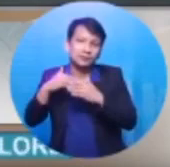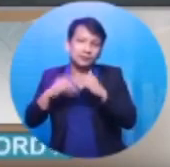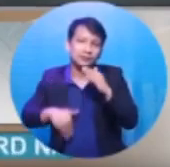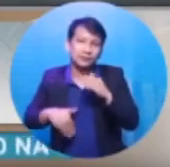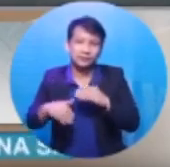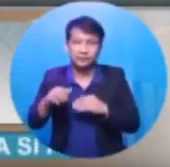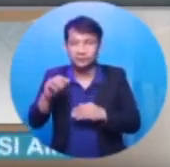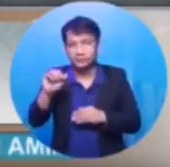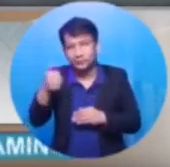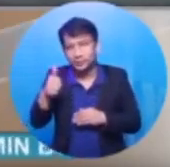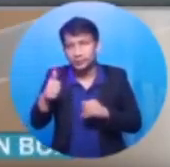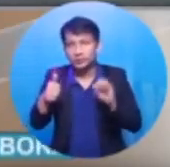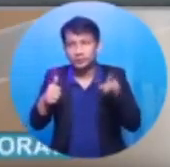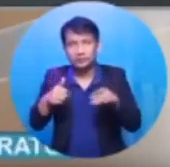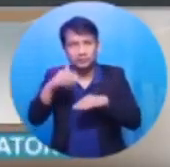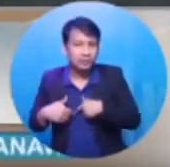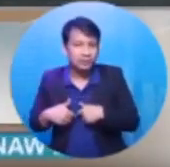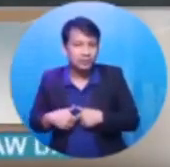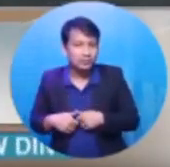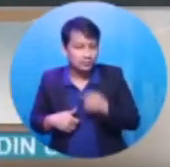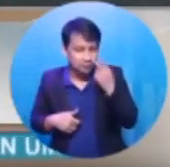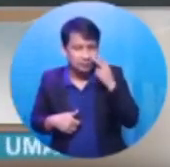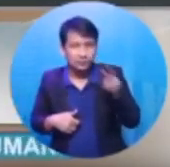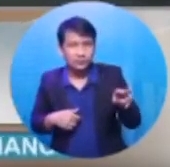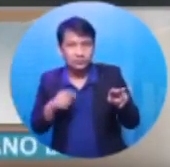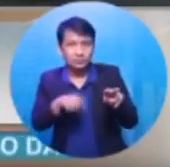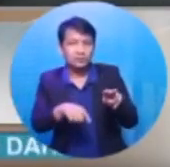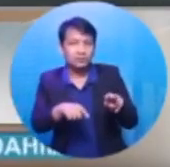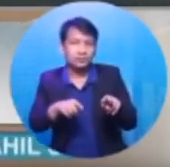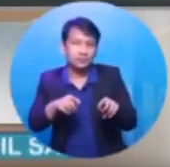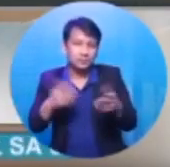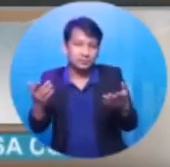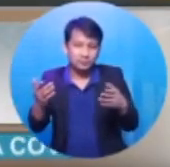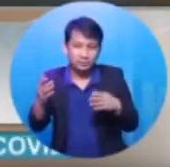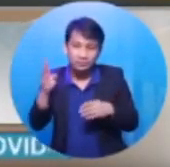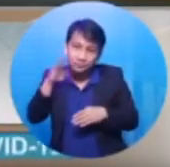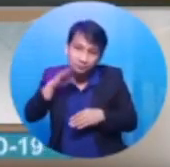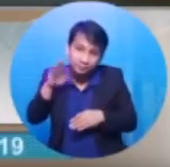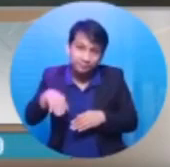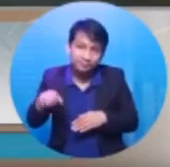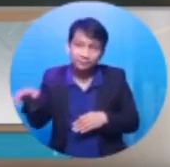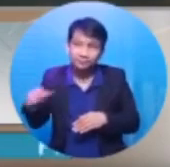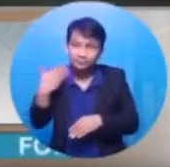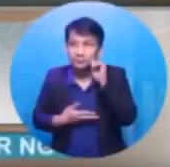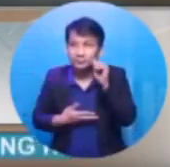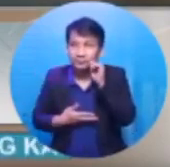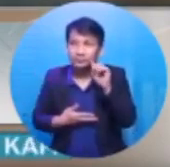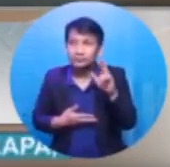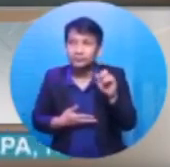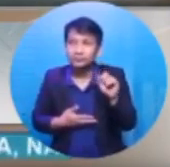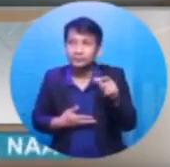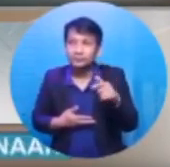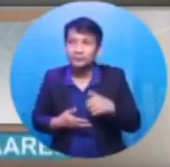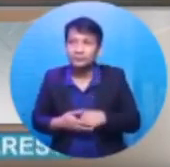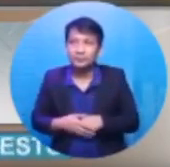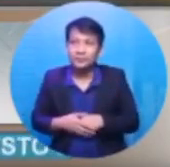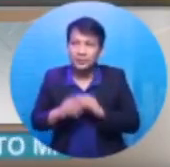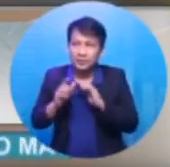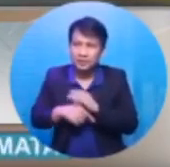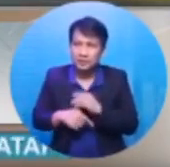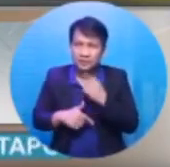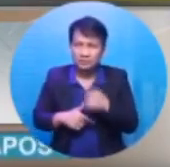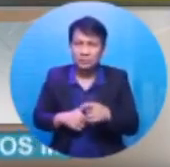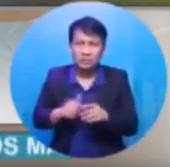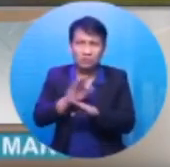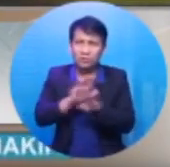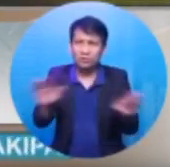at kapuntaon. Okay. Tinawag ko lang po yun. Tuan ko yung kapatid ko, may kasagutan yung anak ni Aurora Alvera. Then, ngayon po, inawad ko,